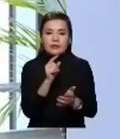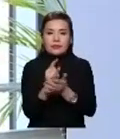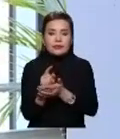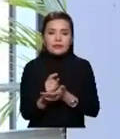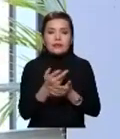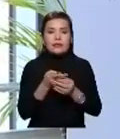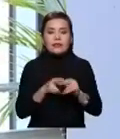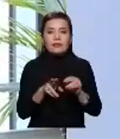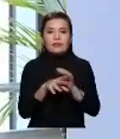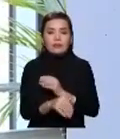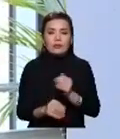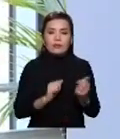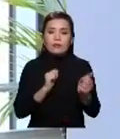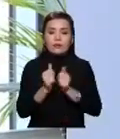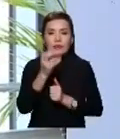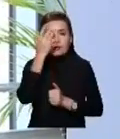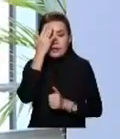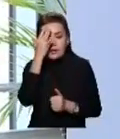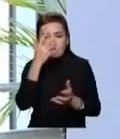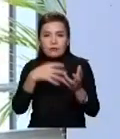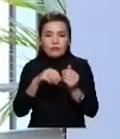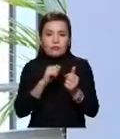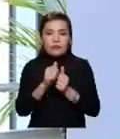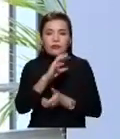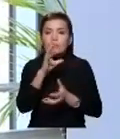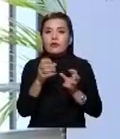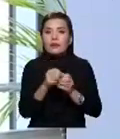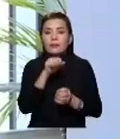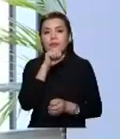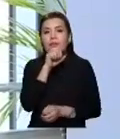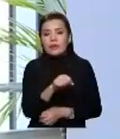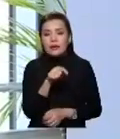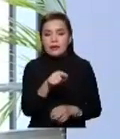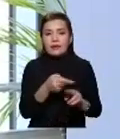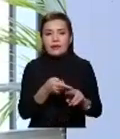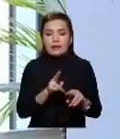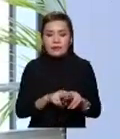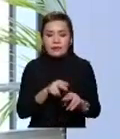зайырлы, озық ойлы болуына бірден бір кепілі де осы.